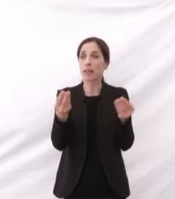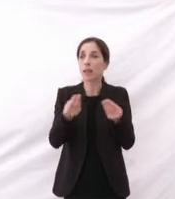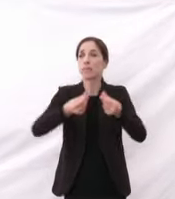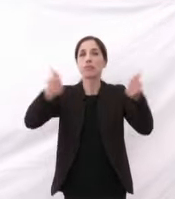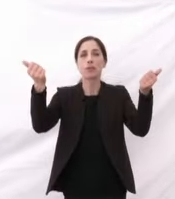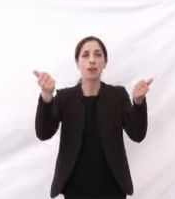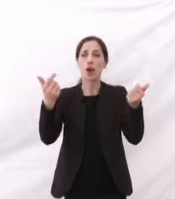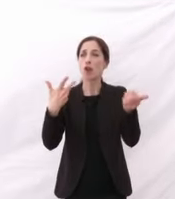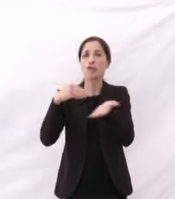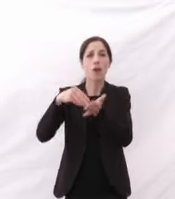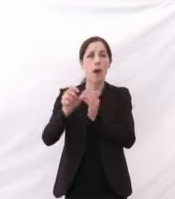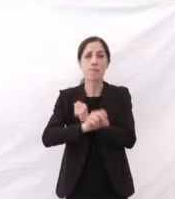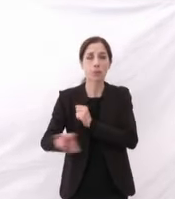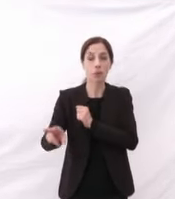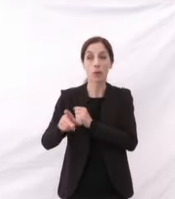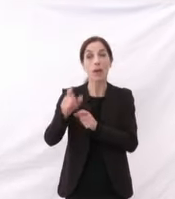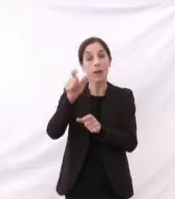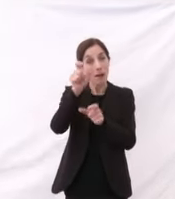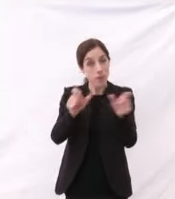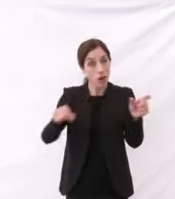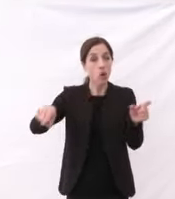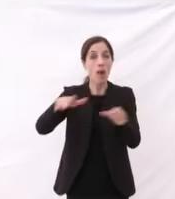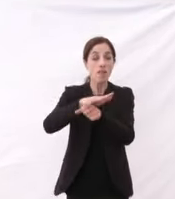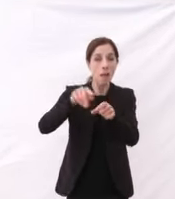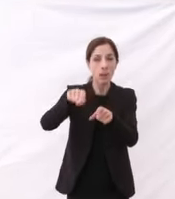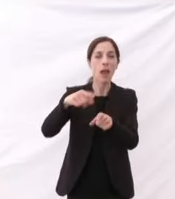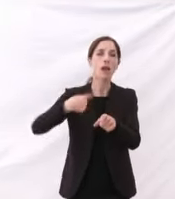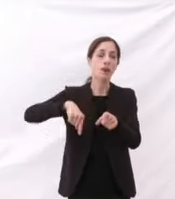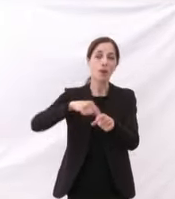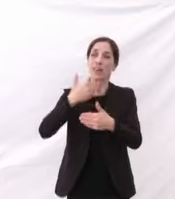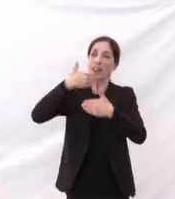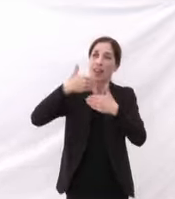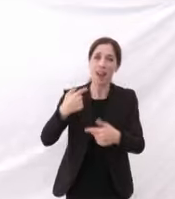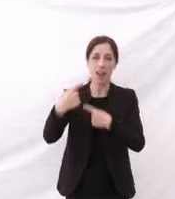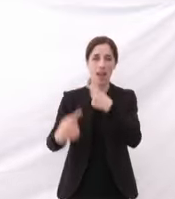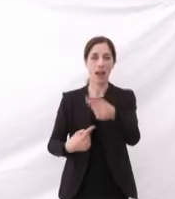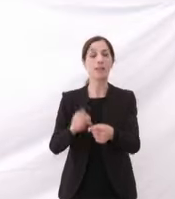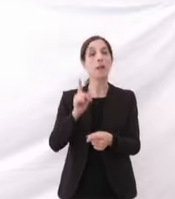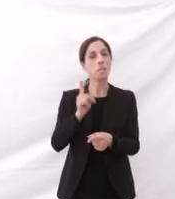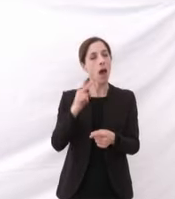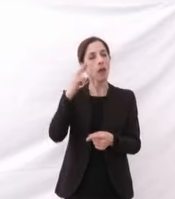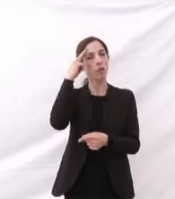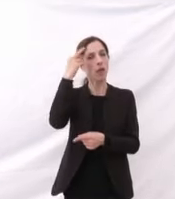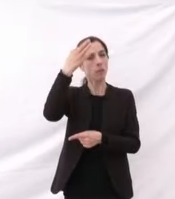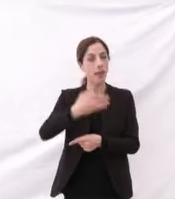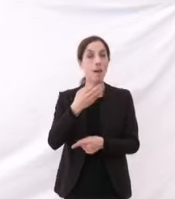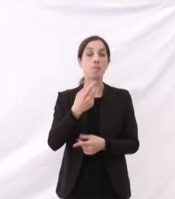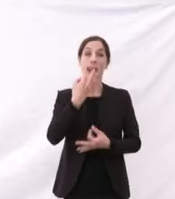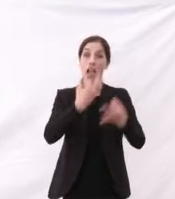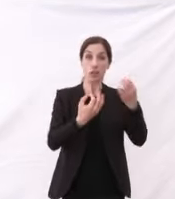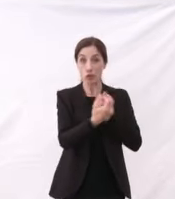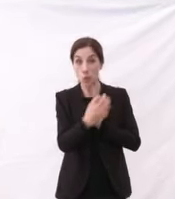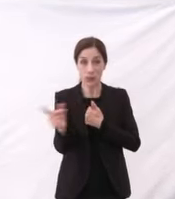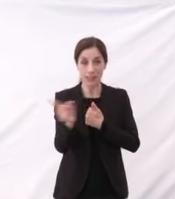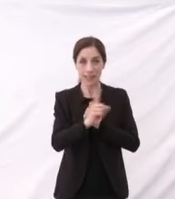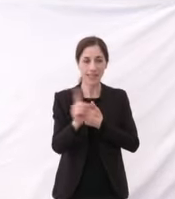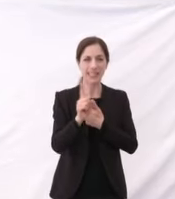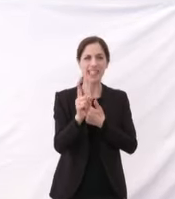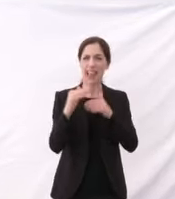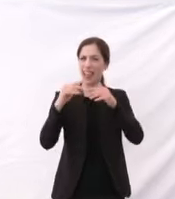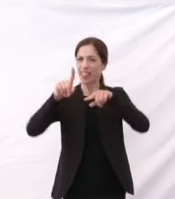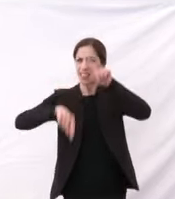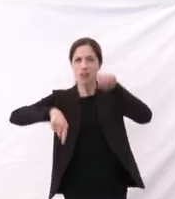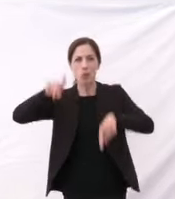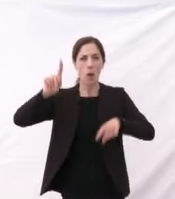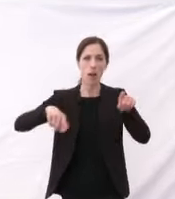grati. Ma dobbiamo anche liberarci dalle ingiustizie e dalle disuguaglianze. Oh, non si può